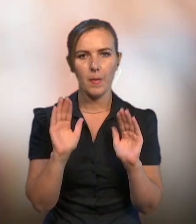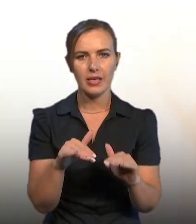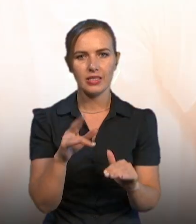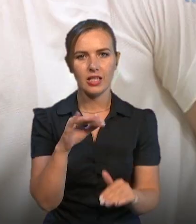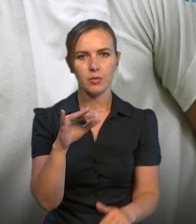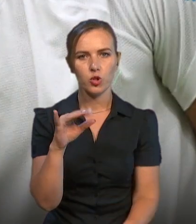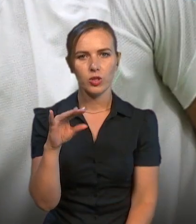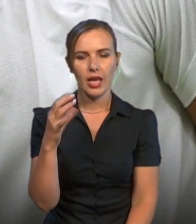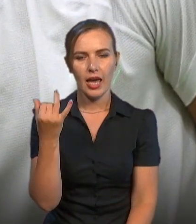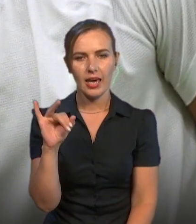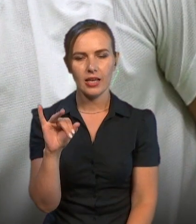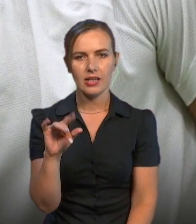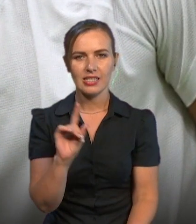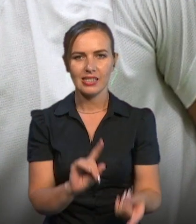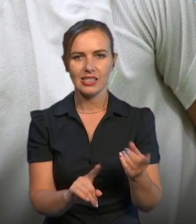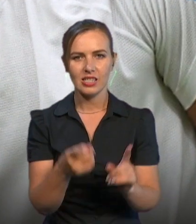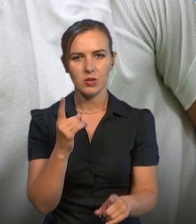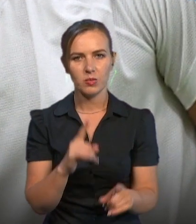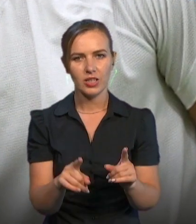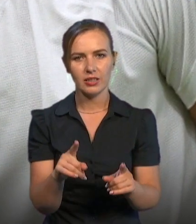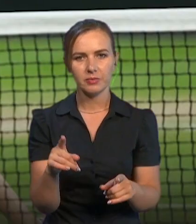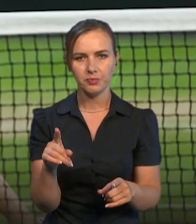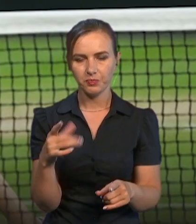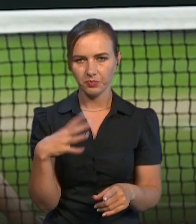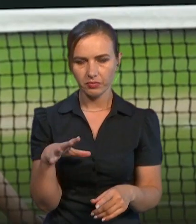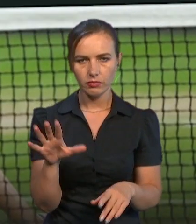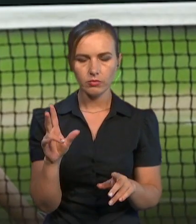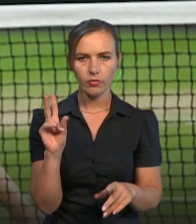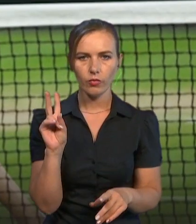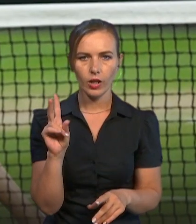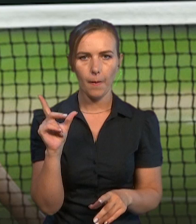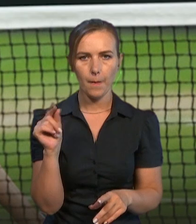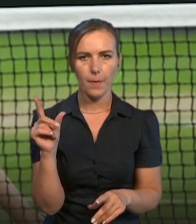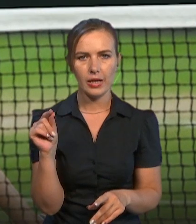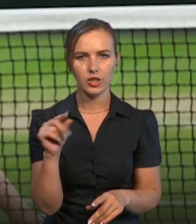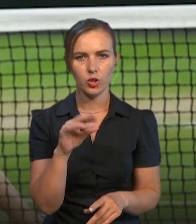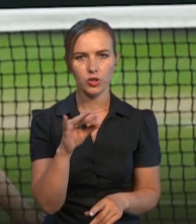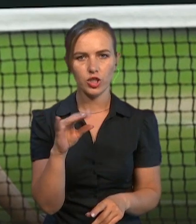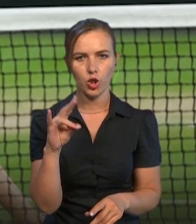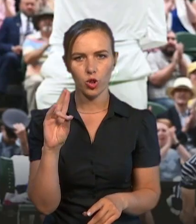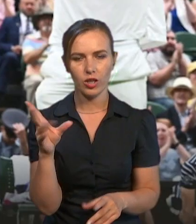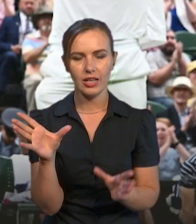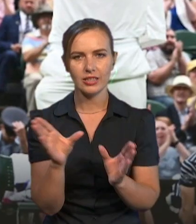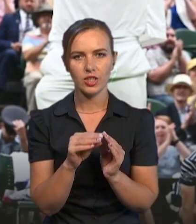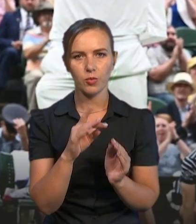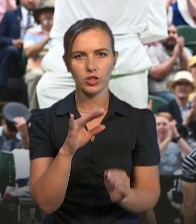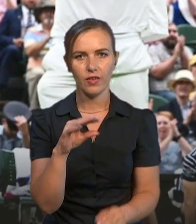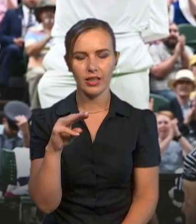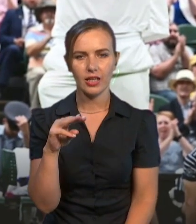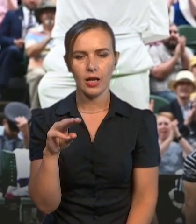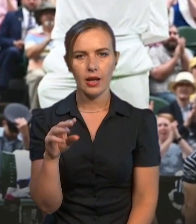WTA. Втім, справжній тріумф на нас чекав у парному мікс-турнірі. Людмила Кіченок разом з хорватом Матепавічем